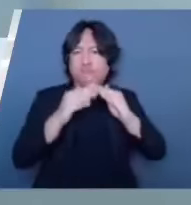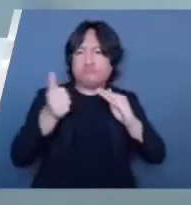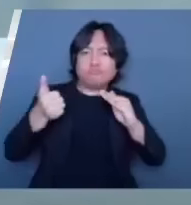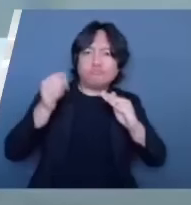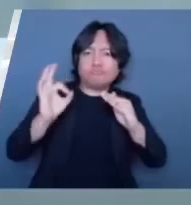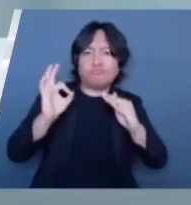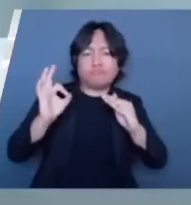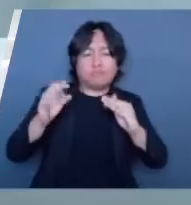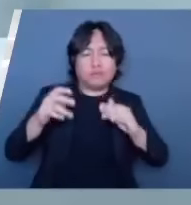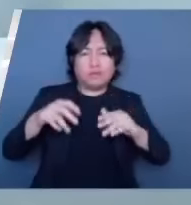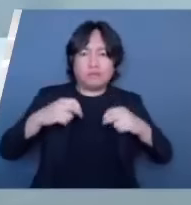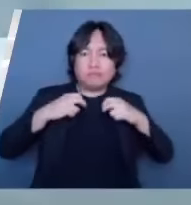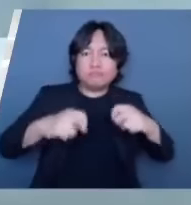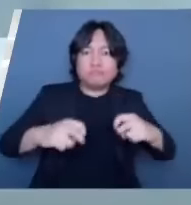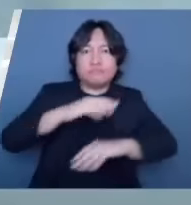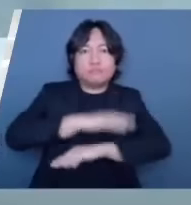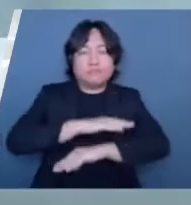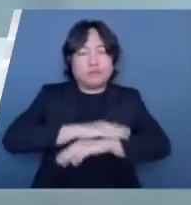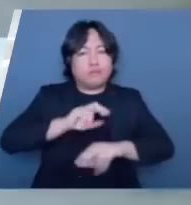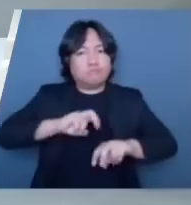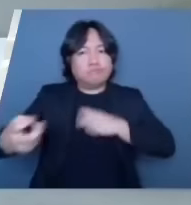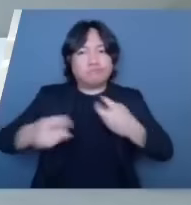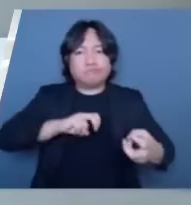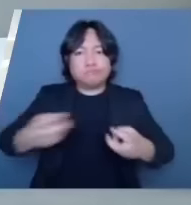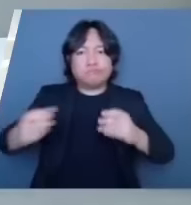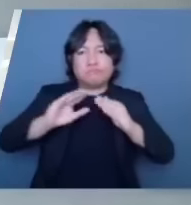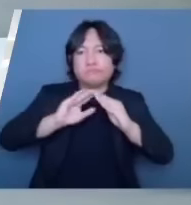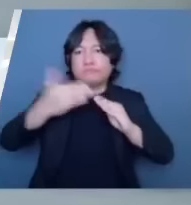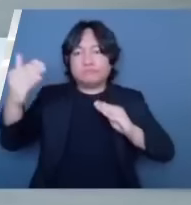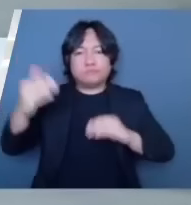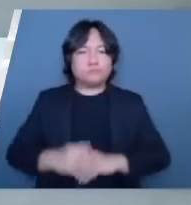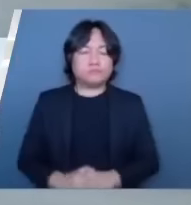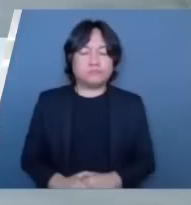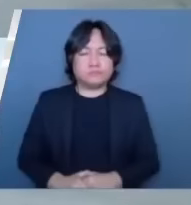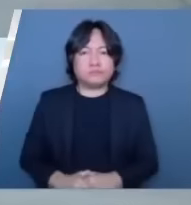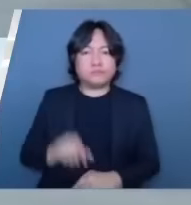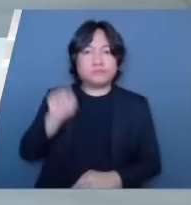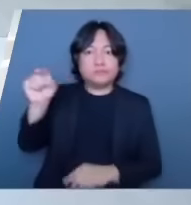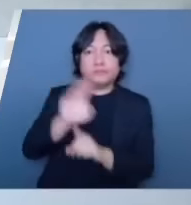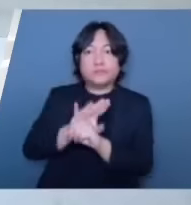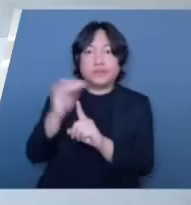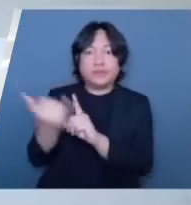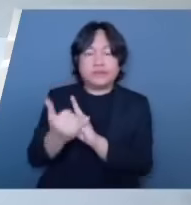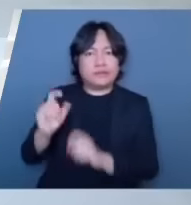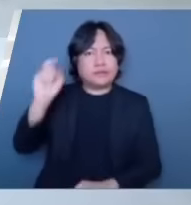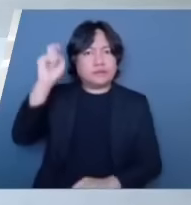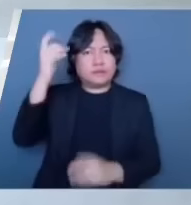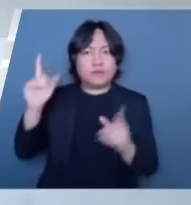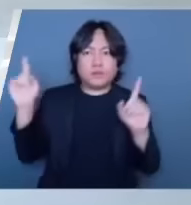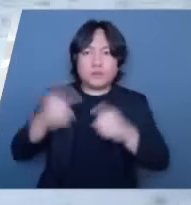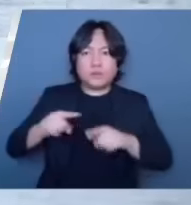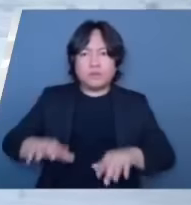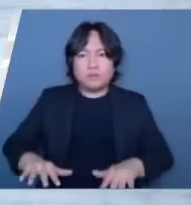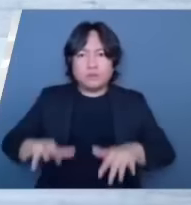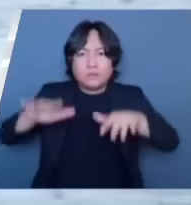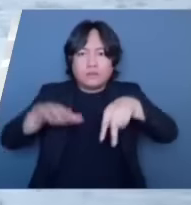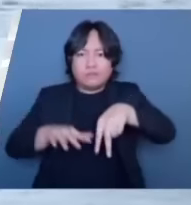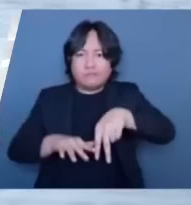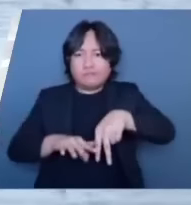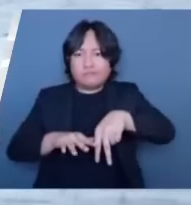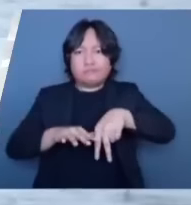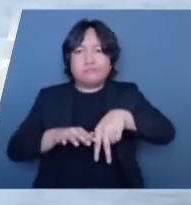at lamesa dito, nagtumbahan na rin. Ang isang barangay, mabilis na inabot ng hanggang tuhod na baha. Kaya ang mga